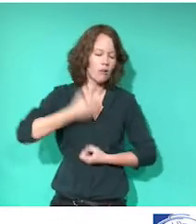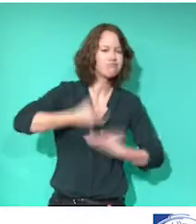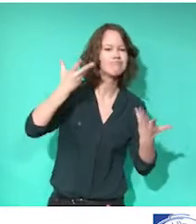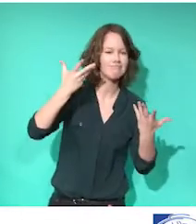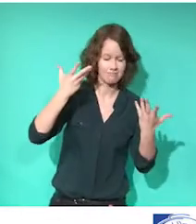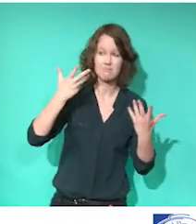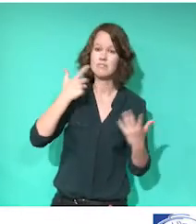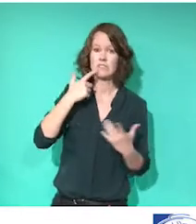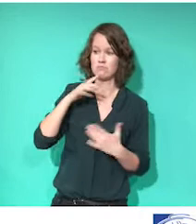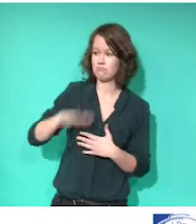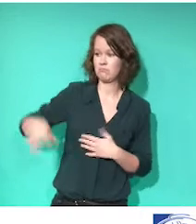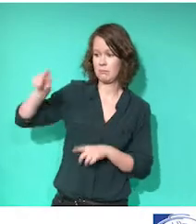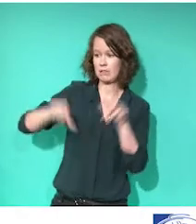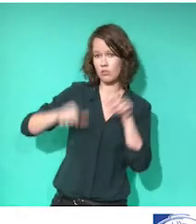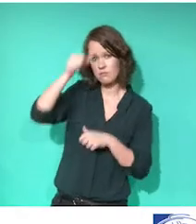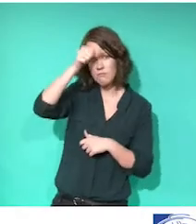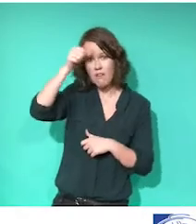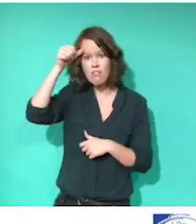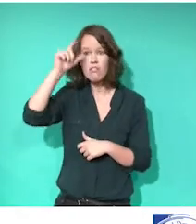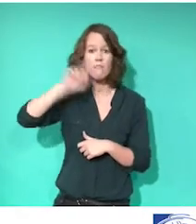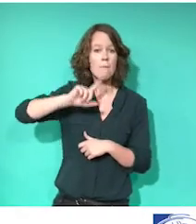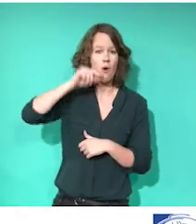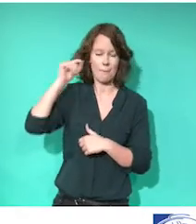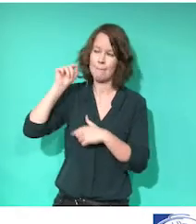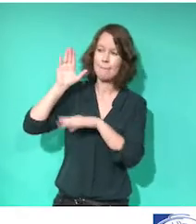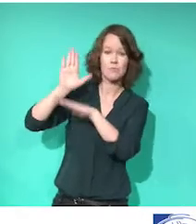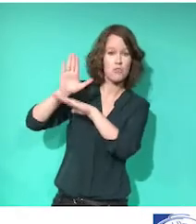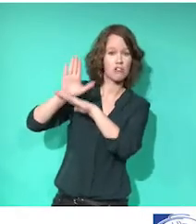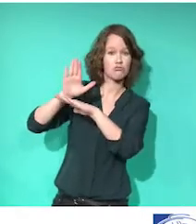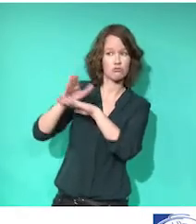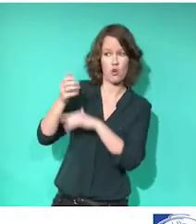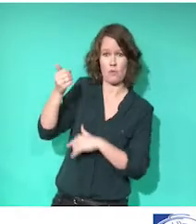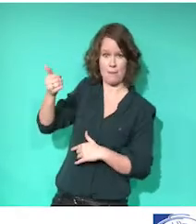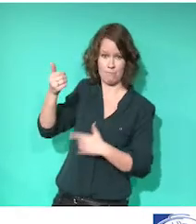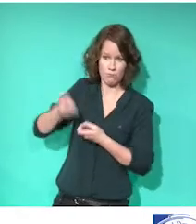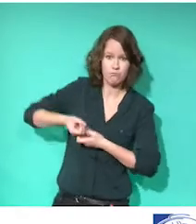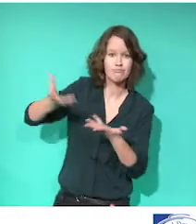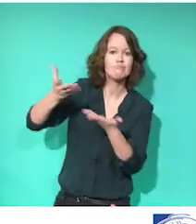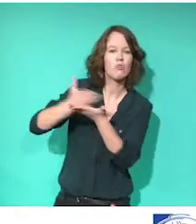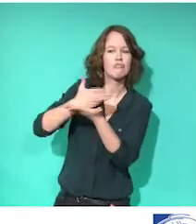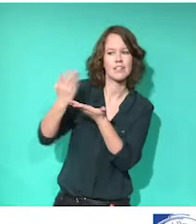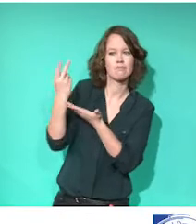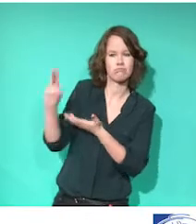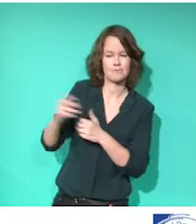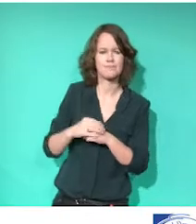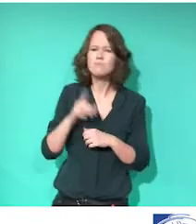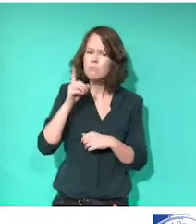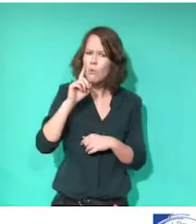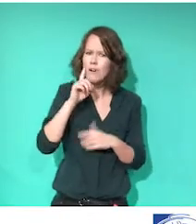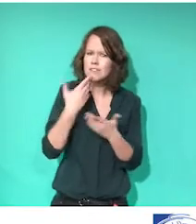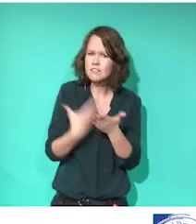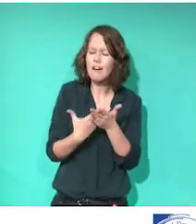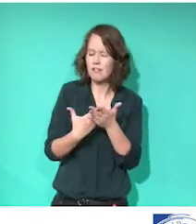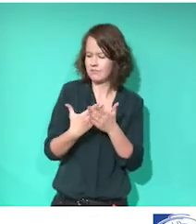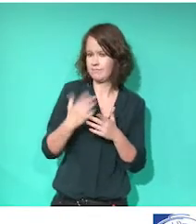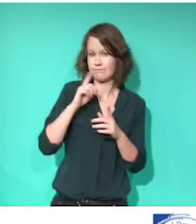projets. Pourquoi ce « Je pitch, tu pitch » Eh ben, rappelons simplement que le 9 novembre dernier, donc quand